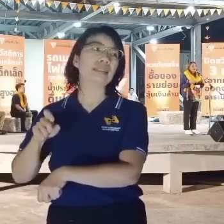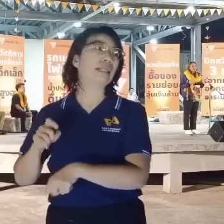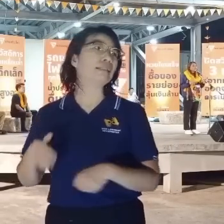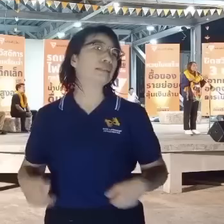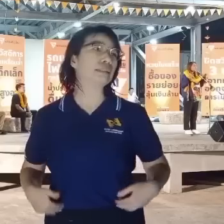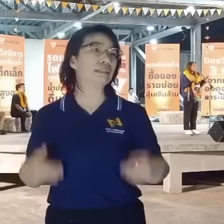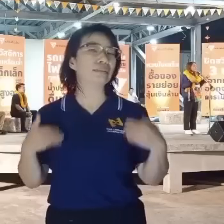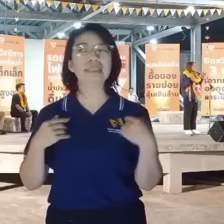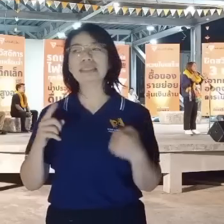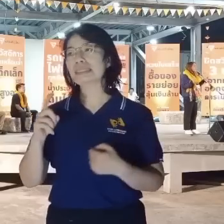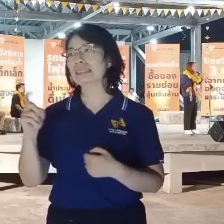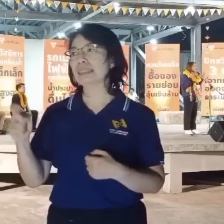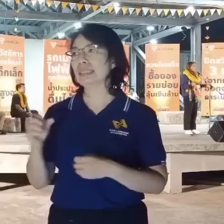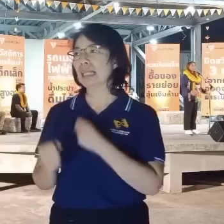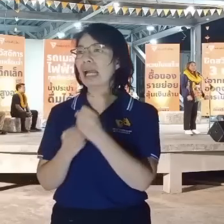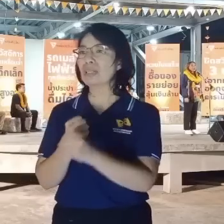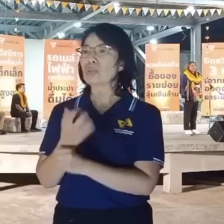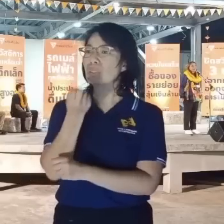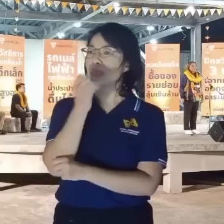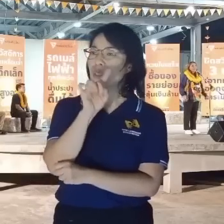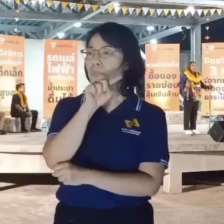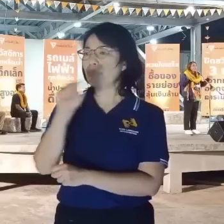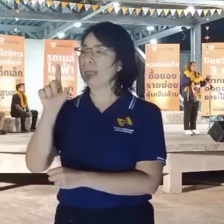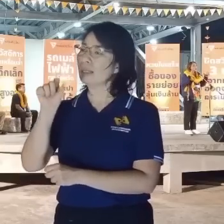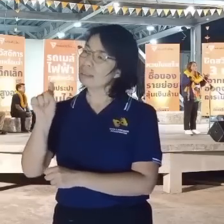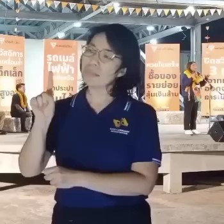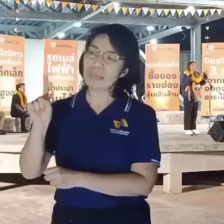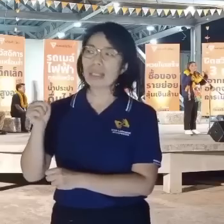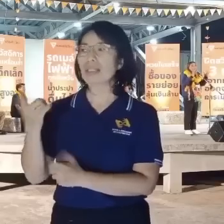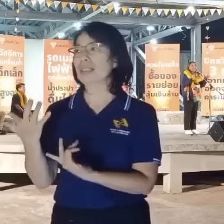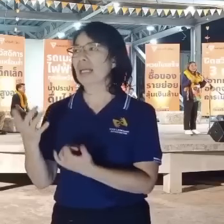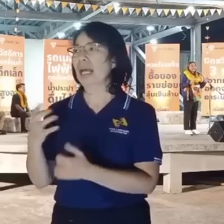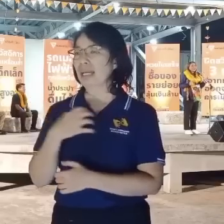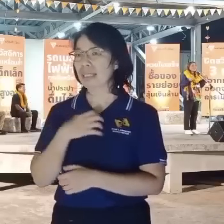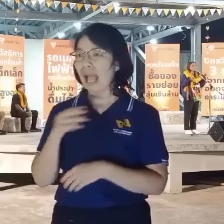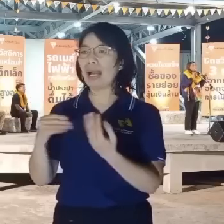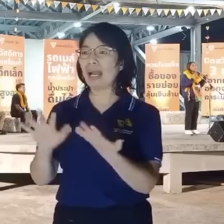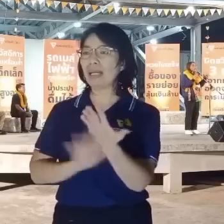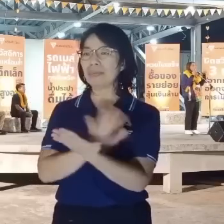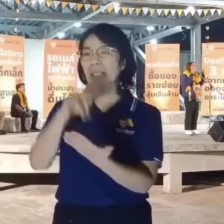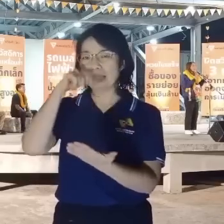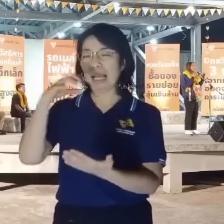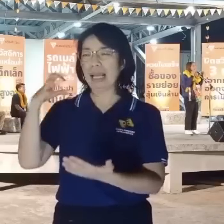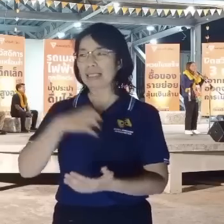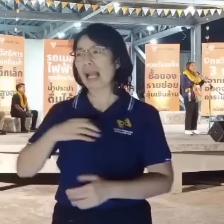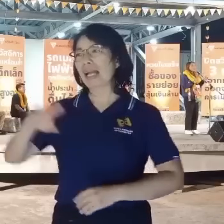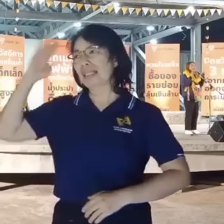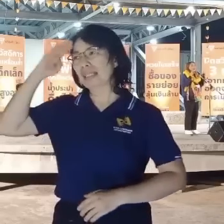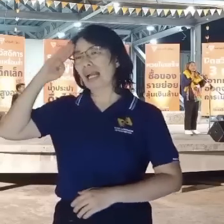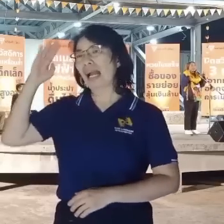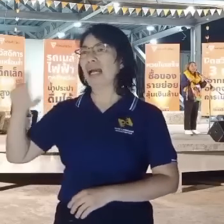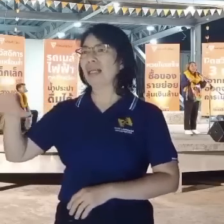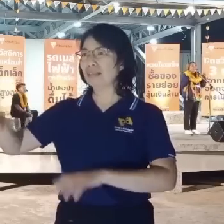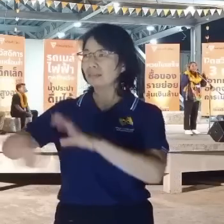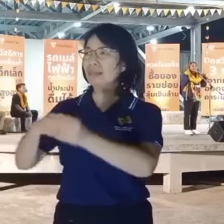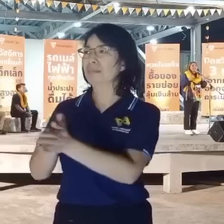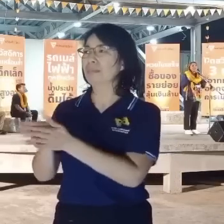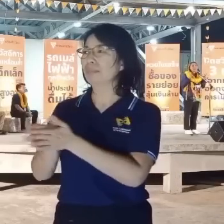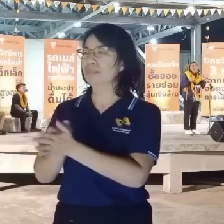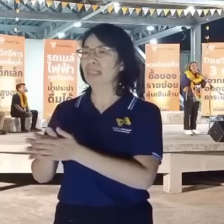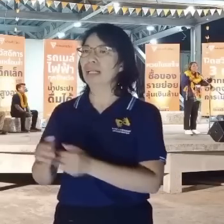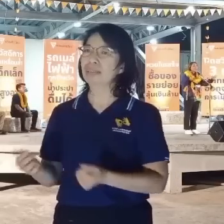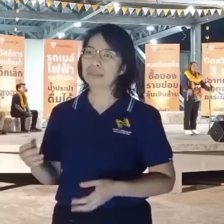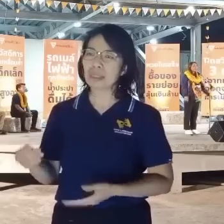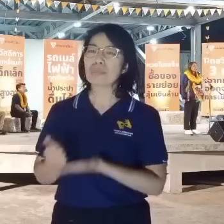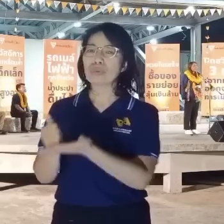ในชีวิตในวัย18ปี21ปีเพียงเพื่อประเทศนี้มันต้องการทหารเกณฑ์ไปรับใช้เจ้